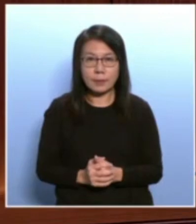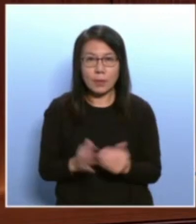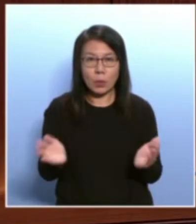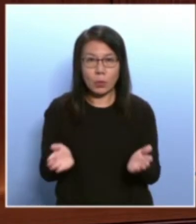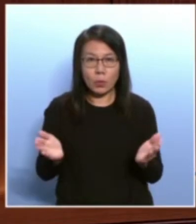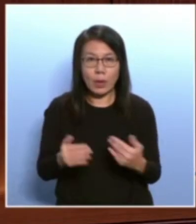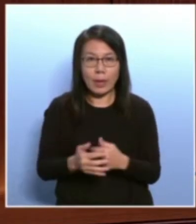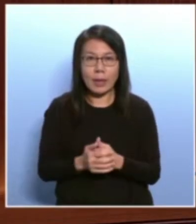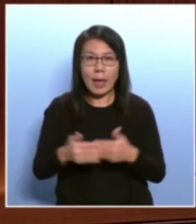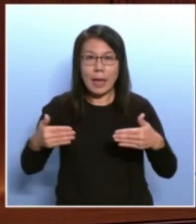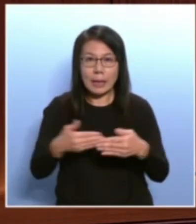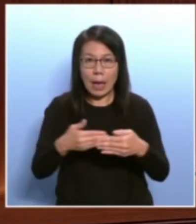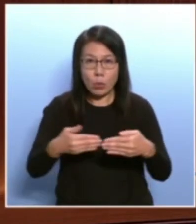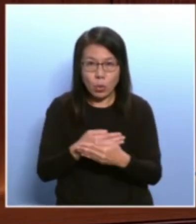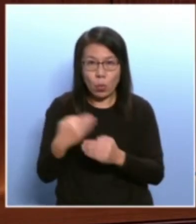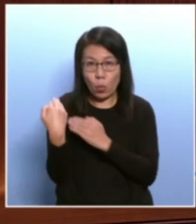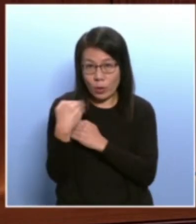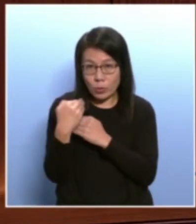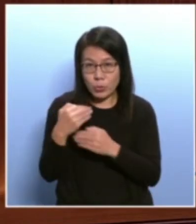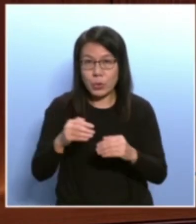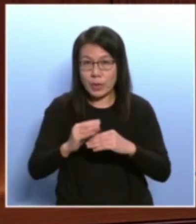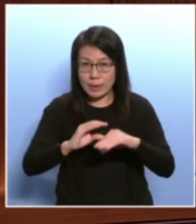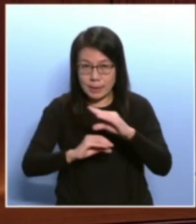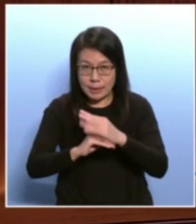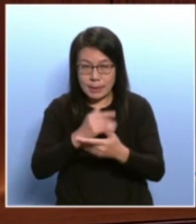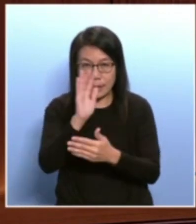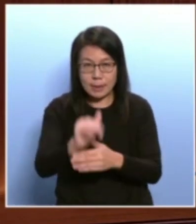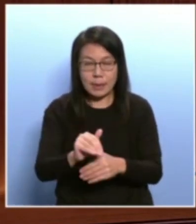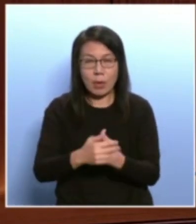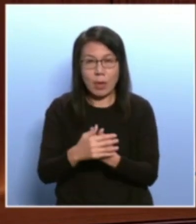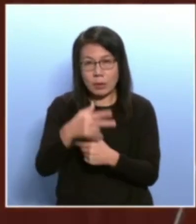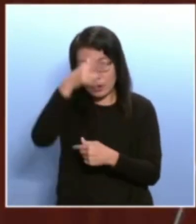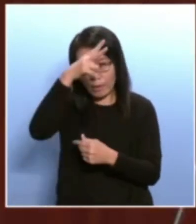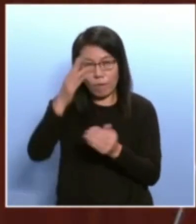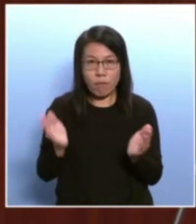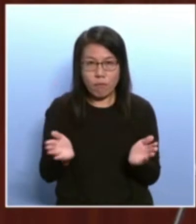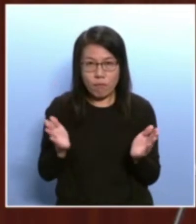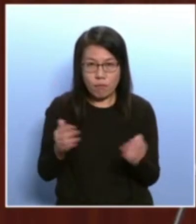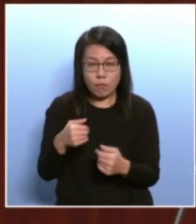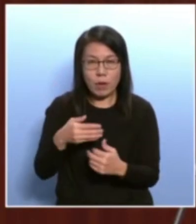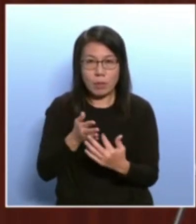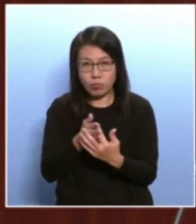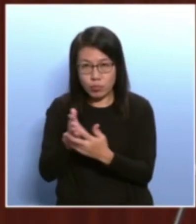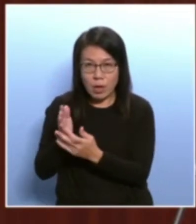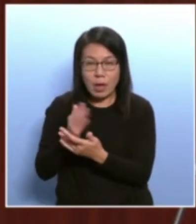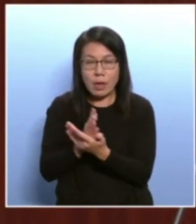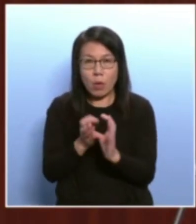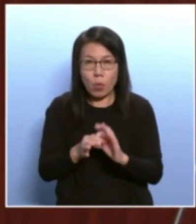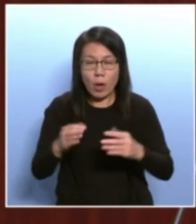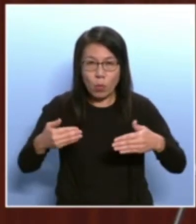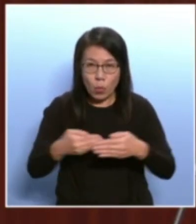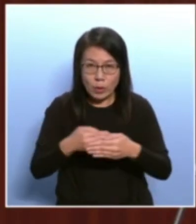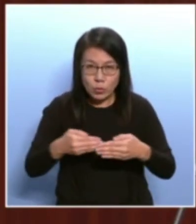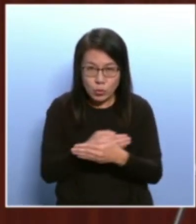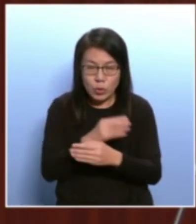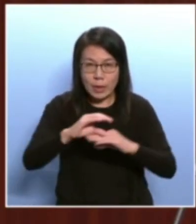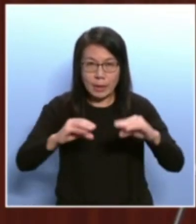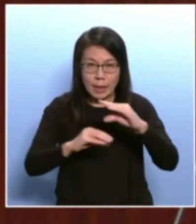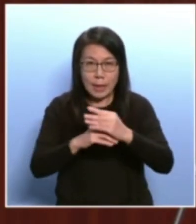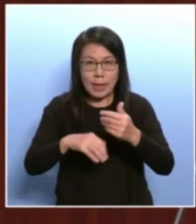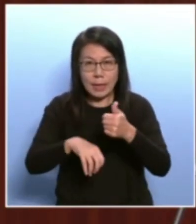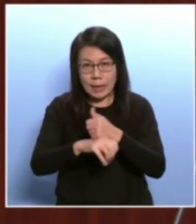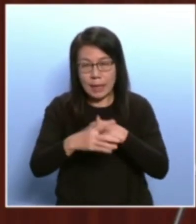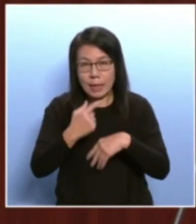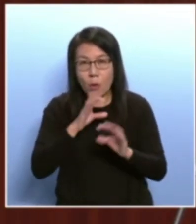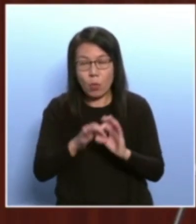推动交通运输建设，政府正积极推进香港主要运输基建发展蓝图，其中